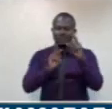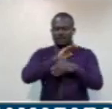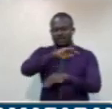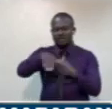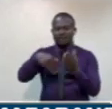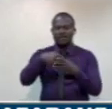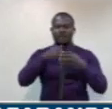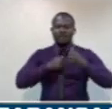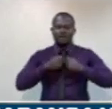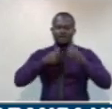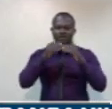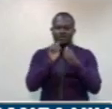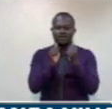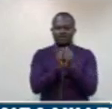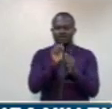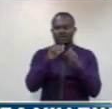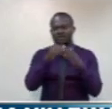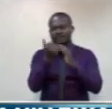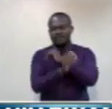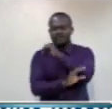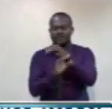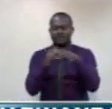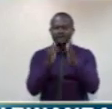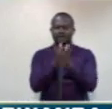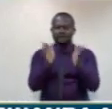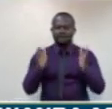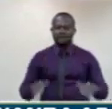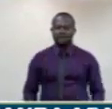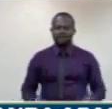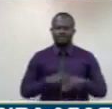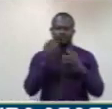ari umunyarwanda n'umunyamahanga muri rusange.